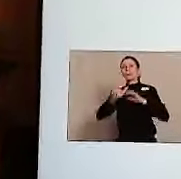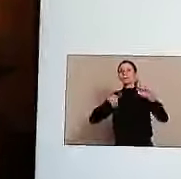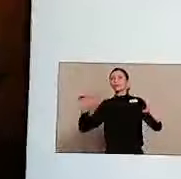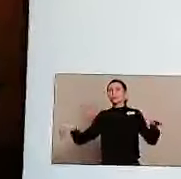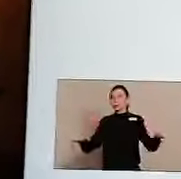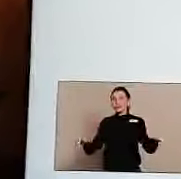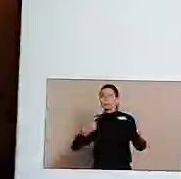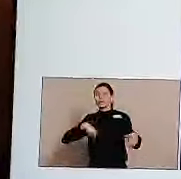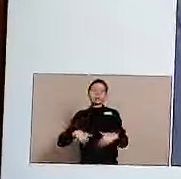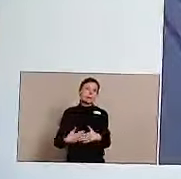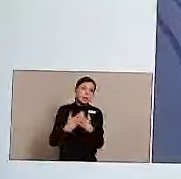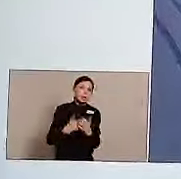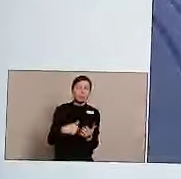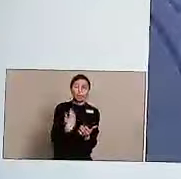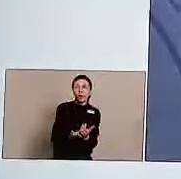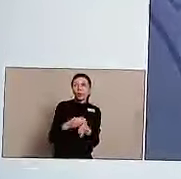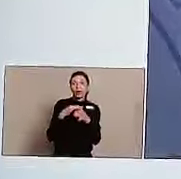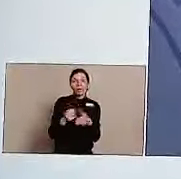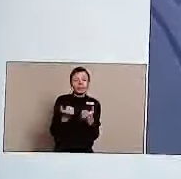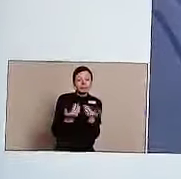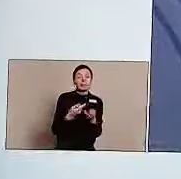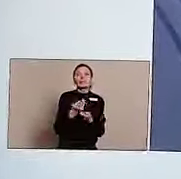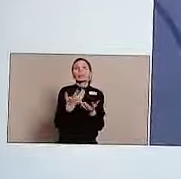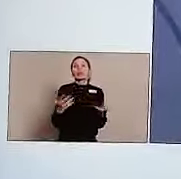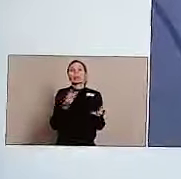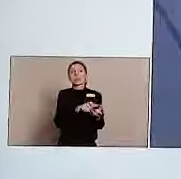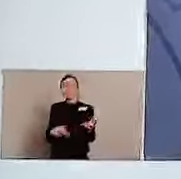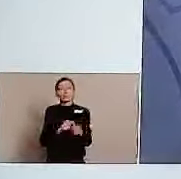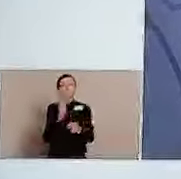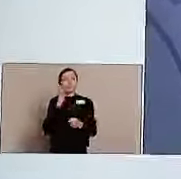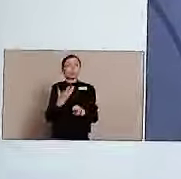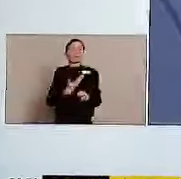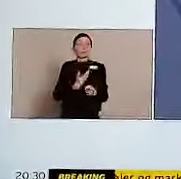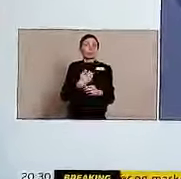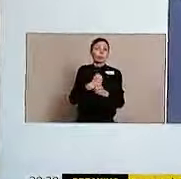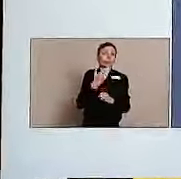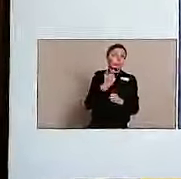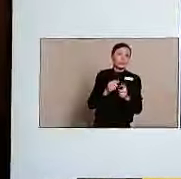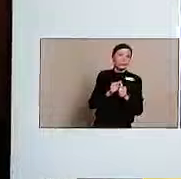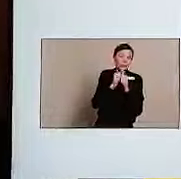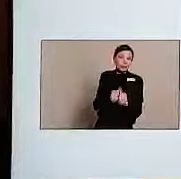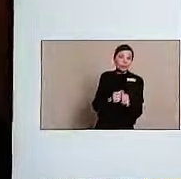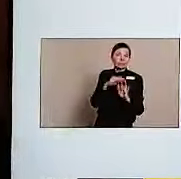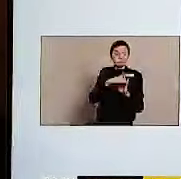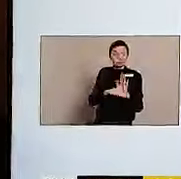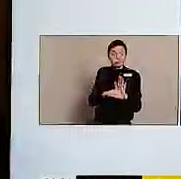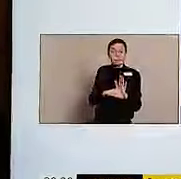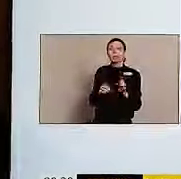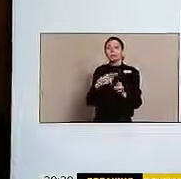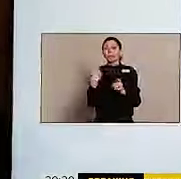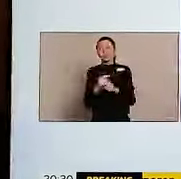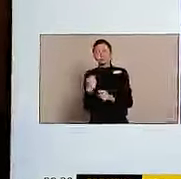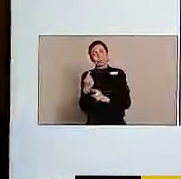يتكلم أيضا الشرط رئيس الشرطة في هذا المؤتمر كله عن عملية